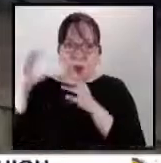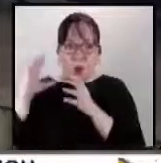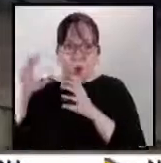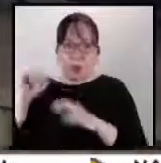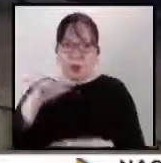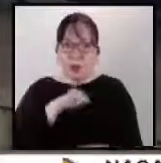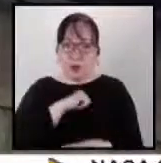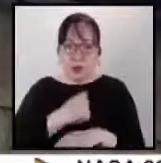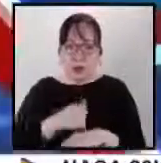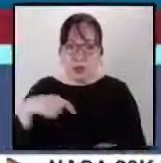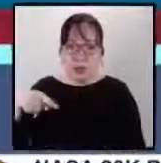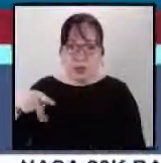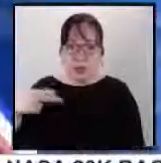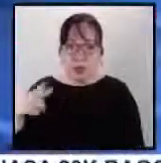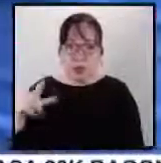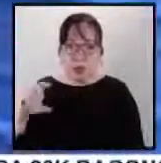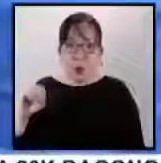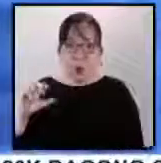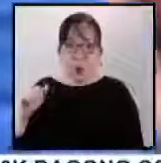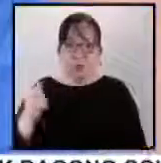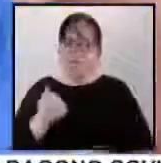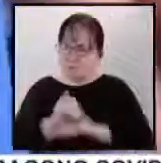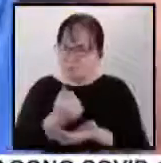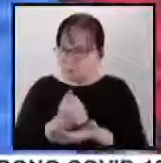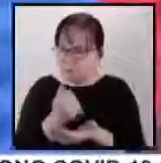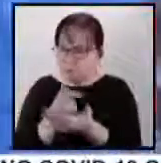po ang report.